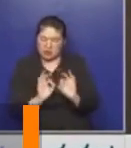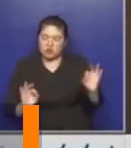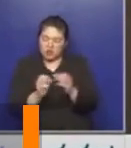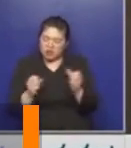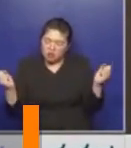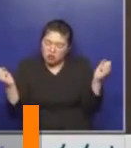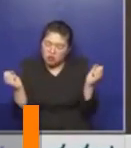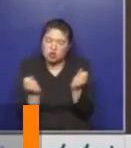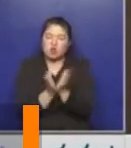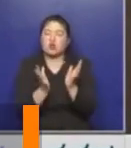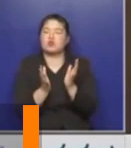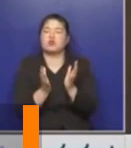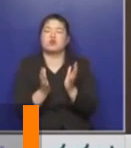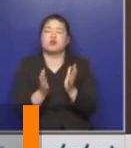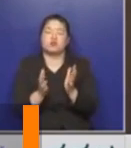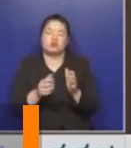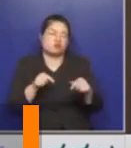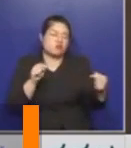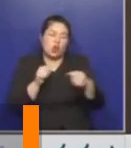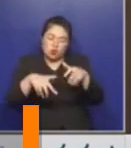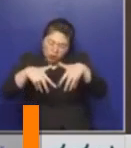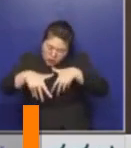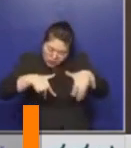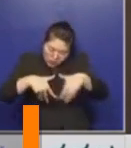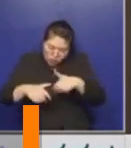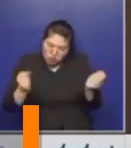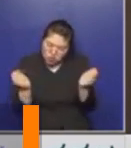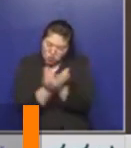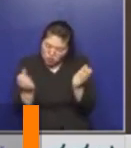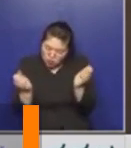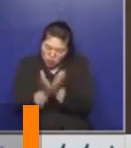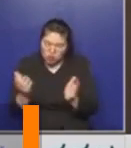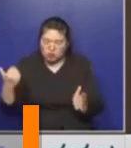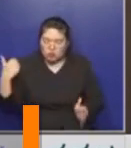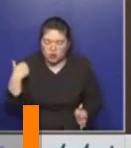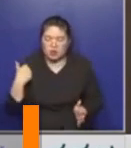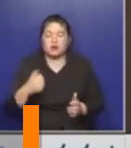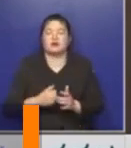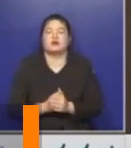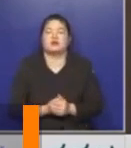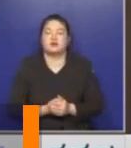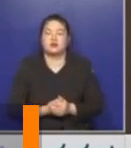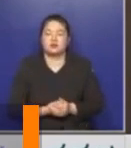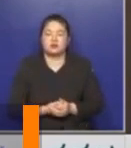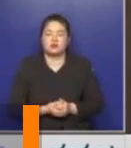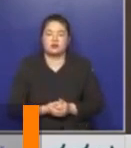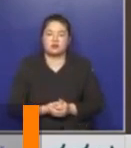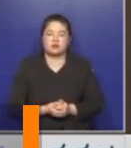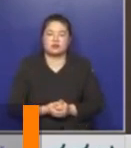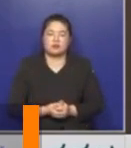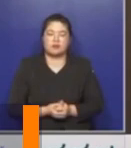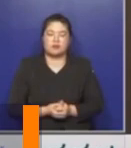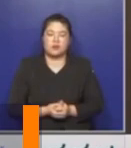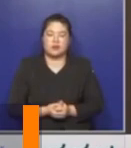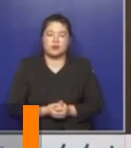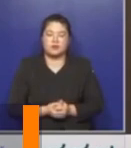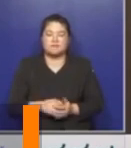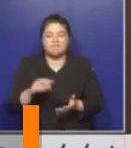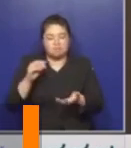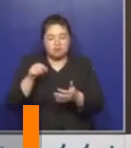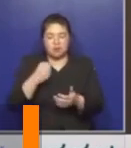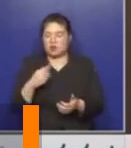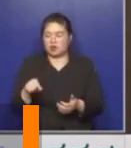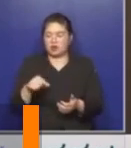ครับปฏิรูปการแบบไหนไม่ทราบนะครับผมคิดว่าในข้อเรียกร้องของนักเรียน